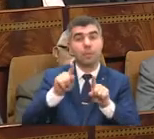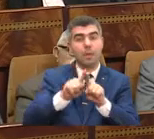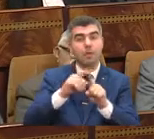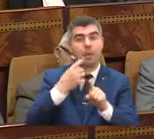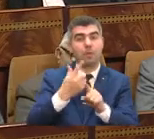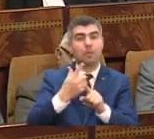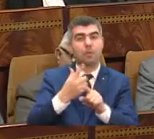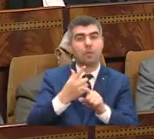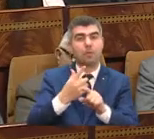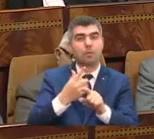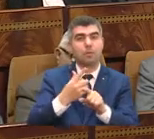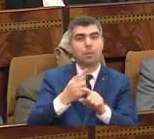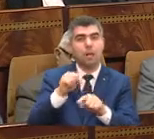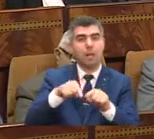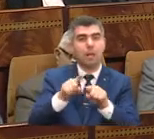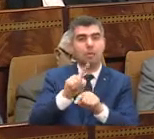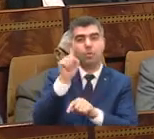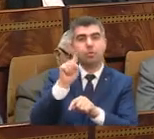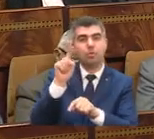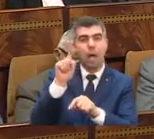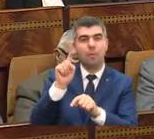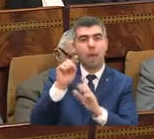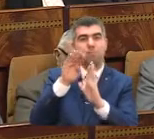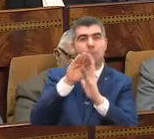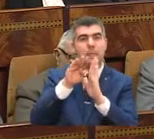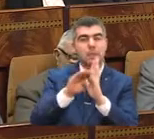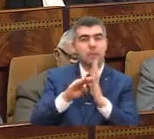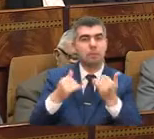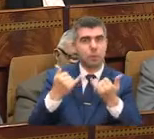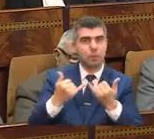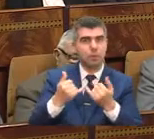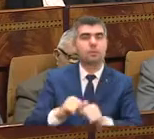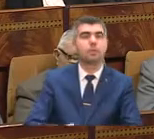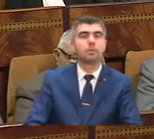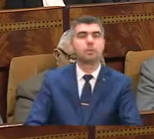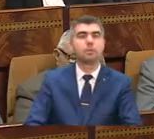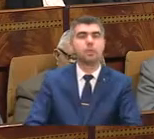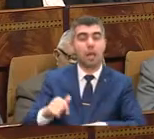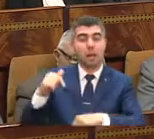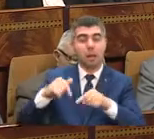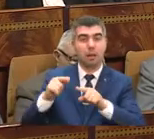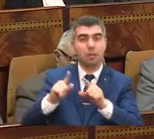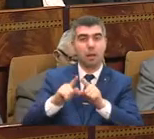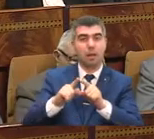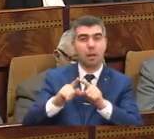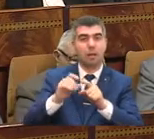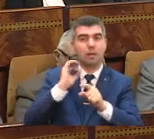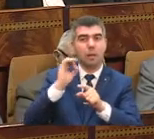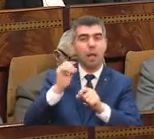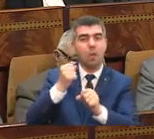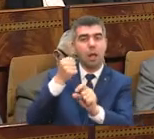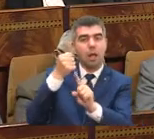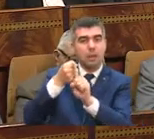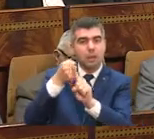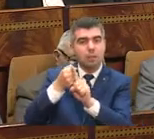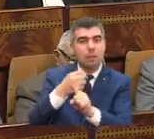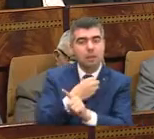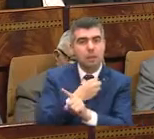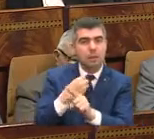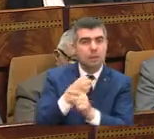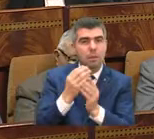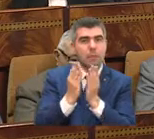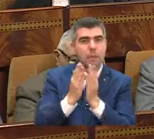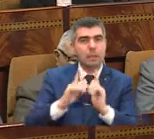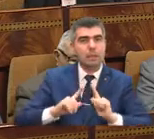الوزير كنعرفوا بأن اليوم أصبح عندها واحد الاختصاص واسع في الصحة، في التعليم،